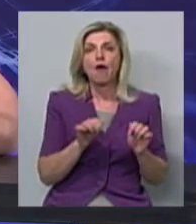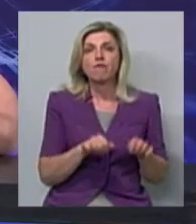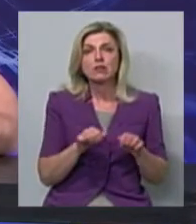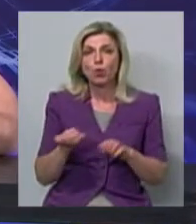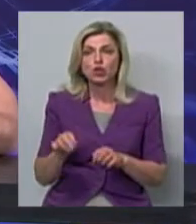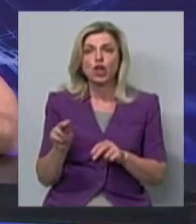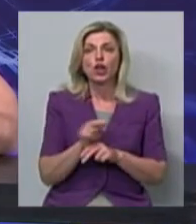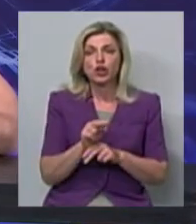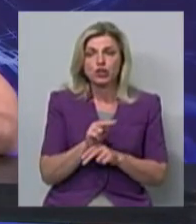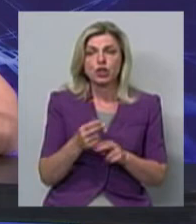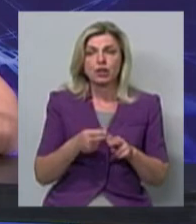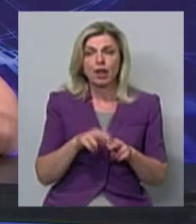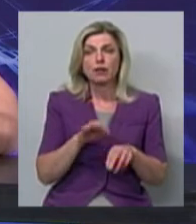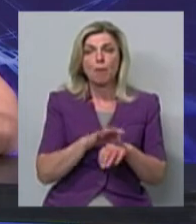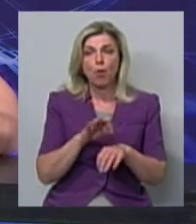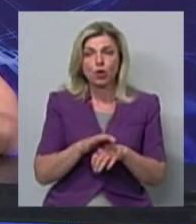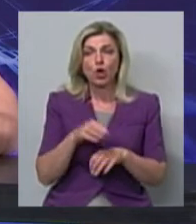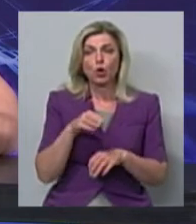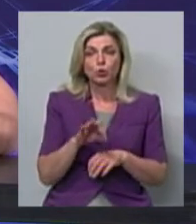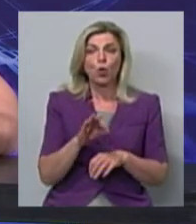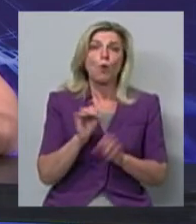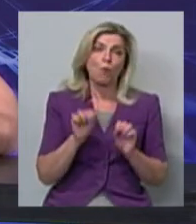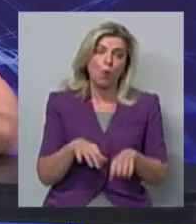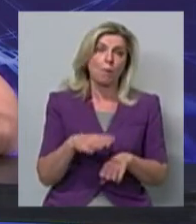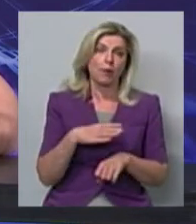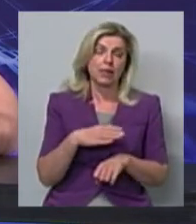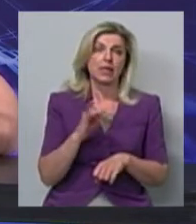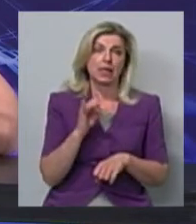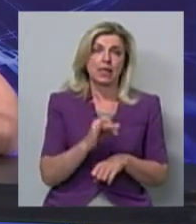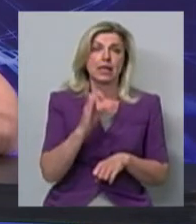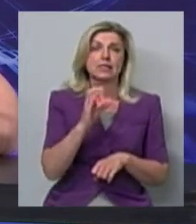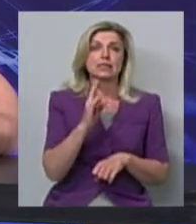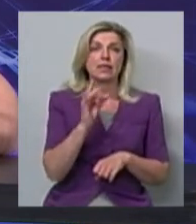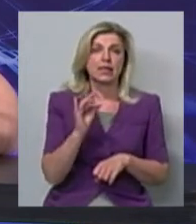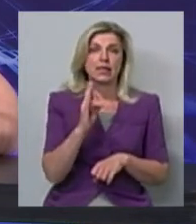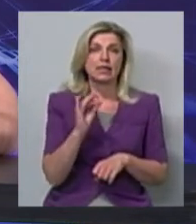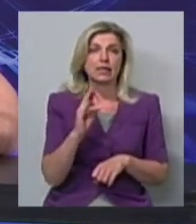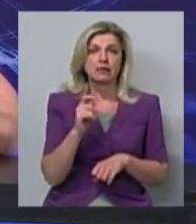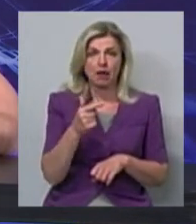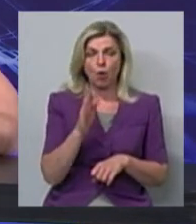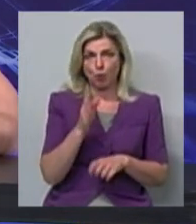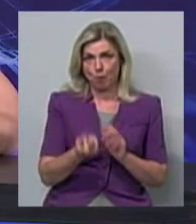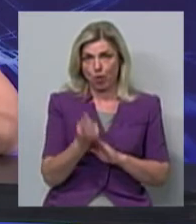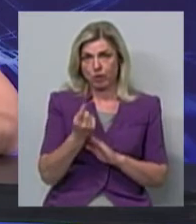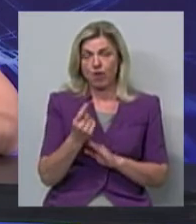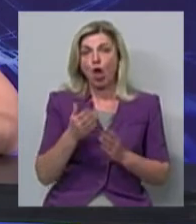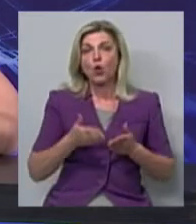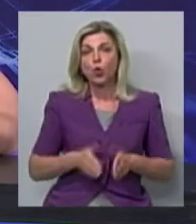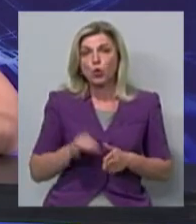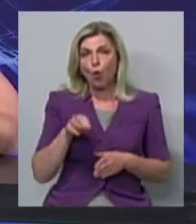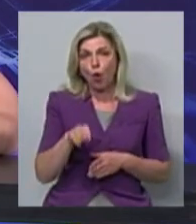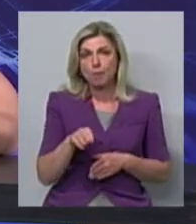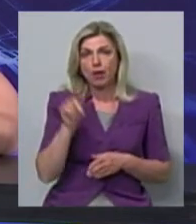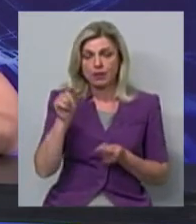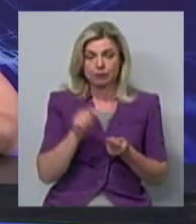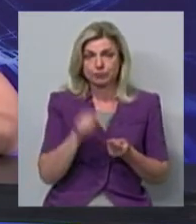больных на ранних этапах, то, может быть, и скрининги появятся. И в родильном доме будут брать каплю крови у ребенка, как берут